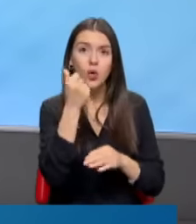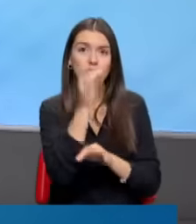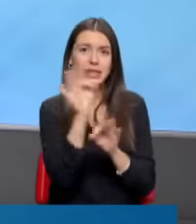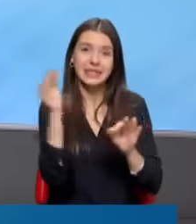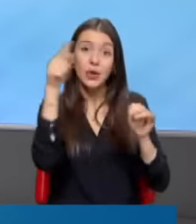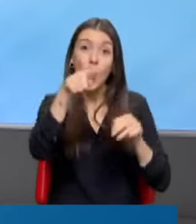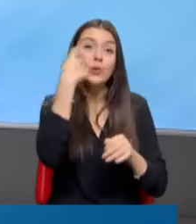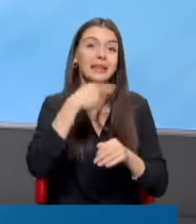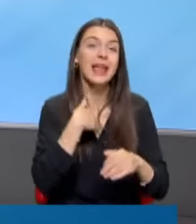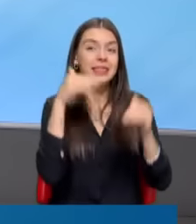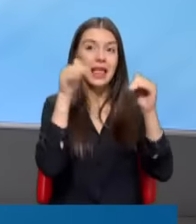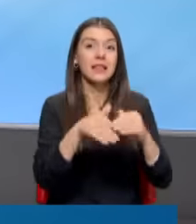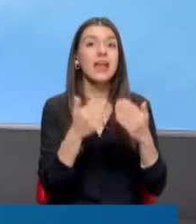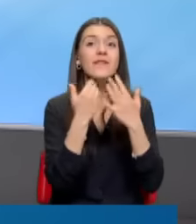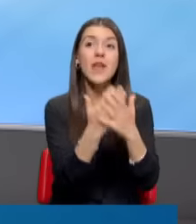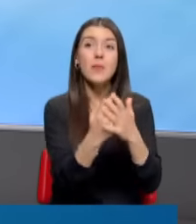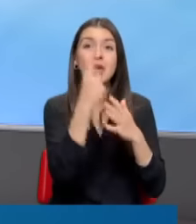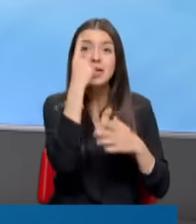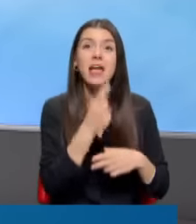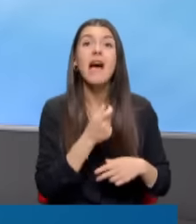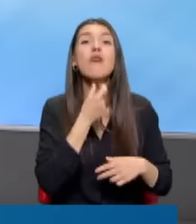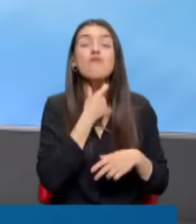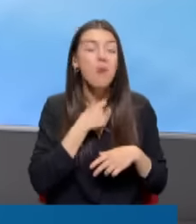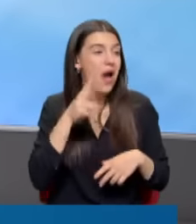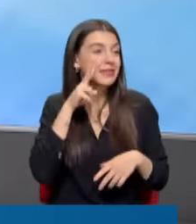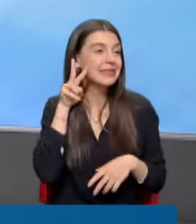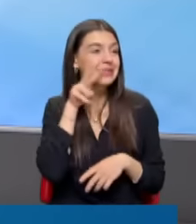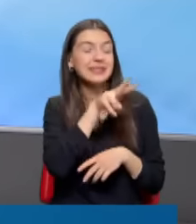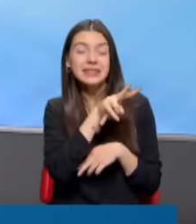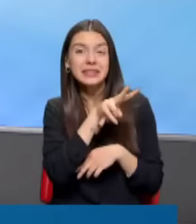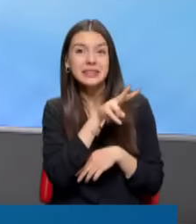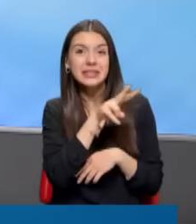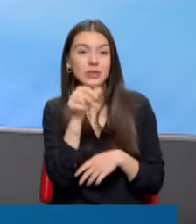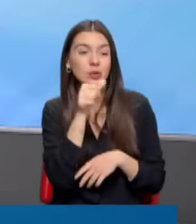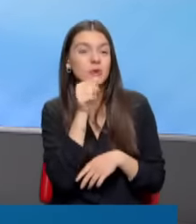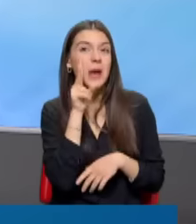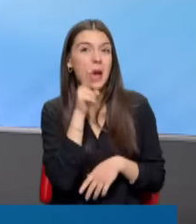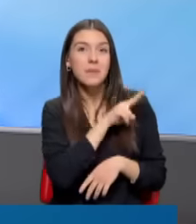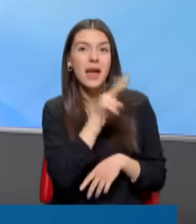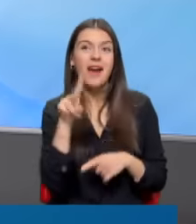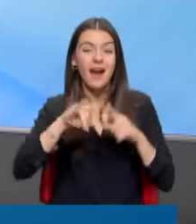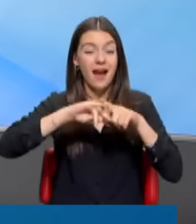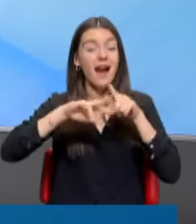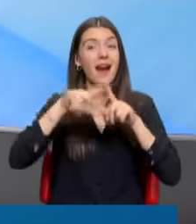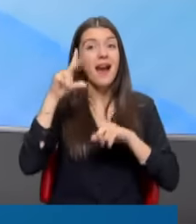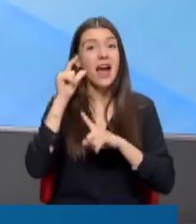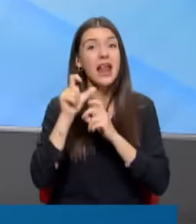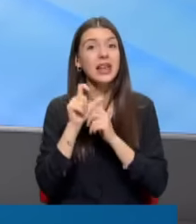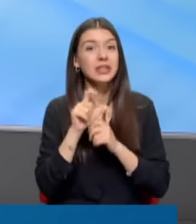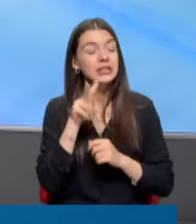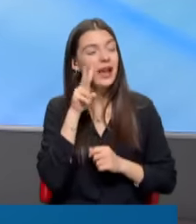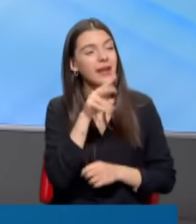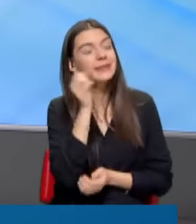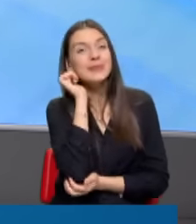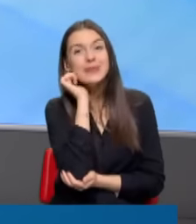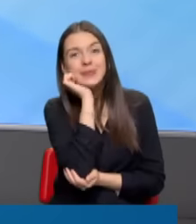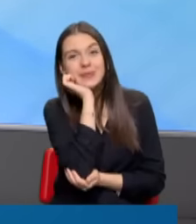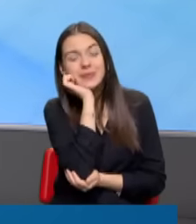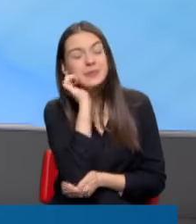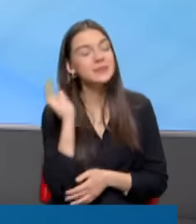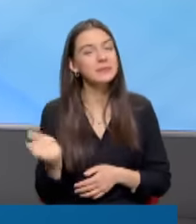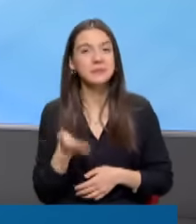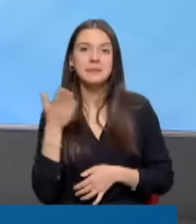söylüyor. Vapura, boğaza şöyle bakarken, suya, denize bakarken Halice dalıp gidiyor sevgili